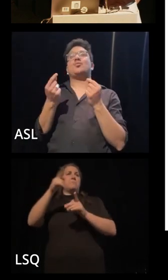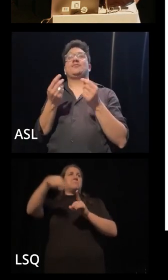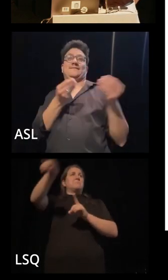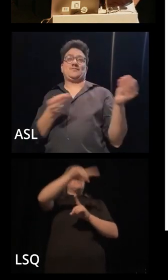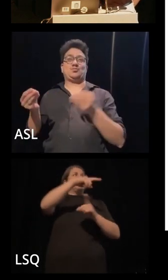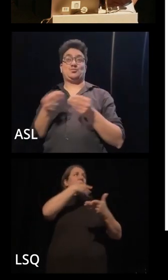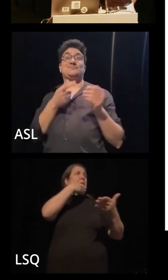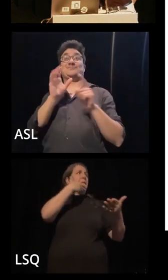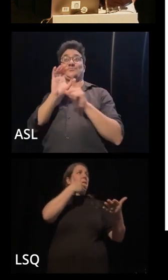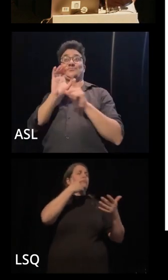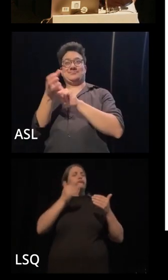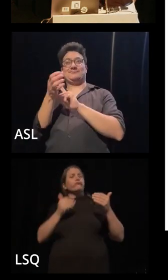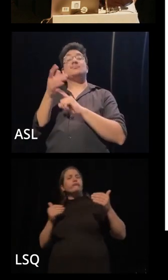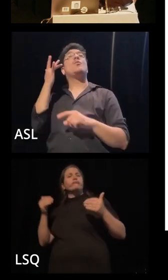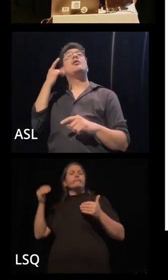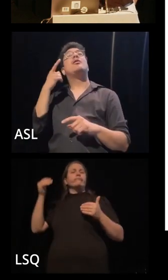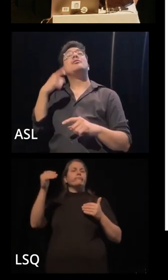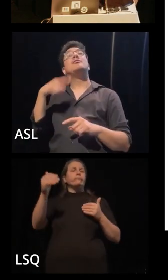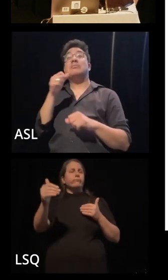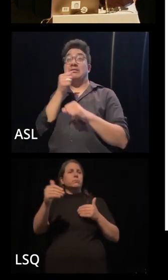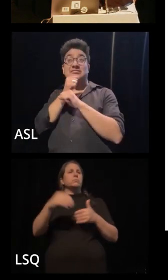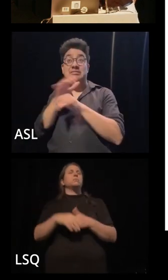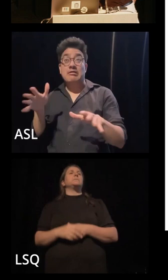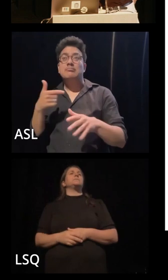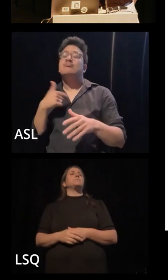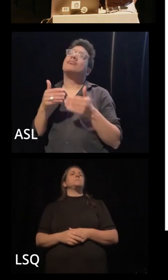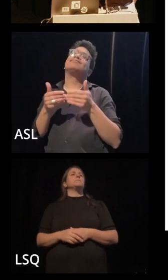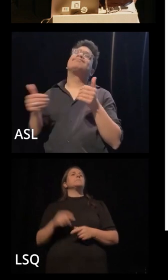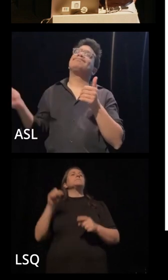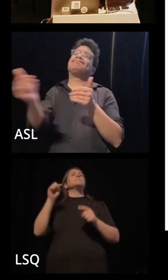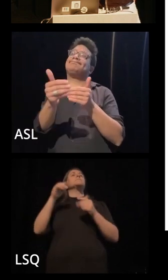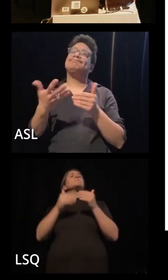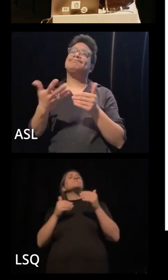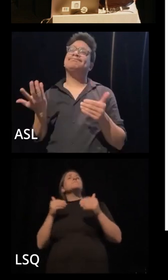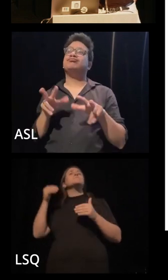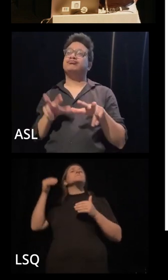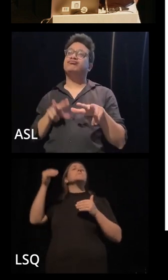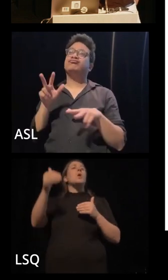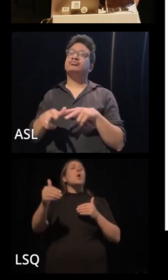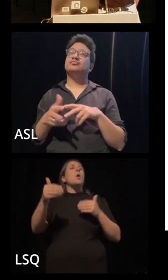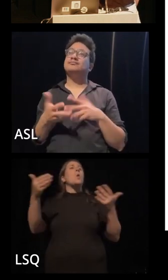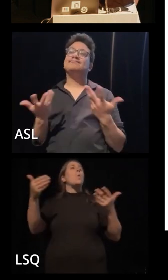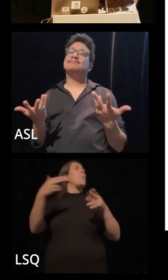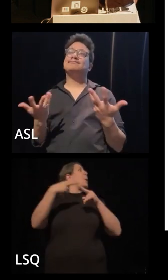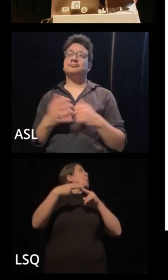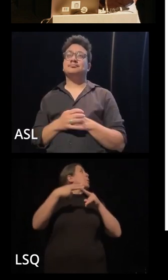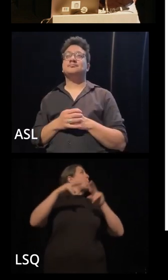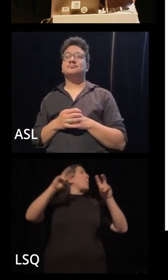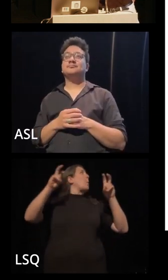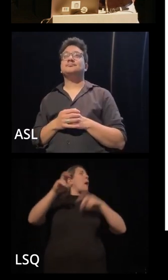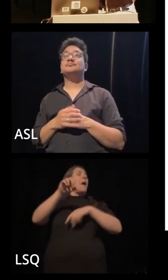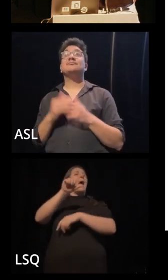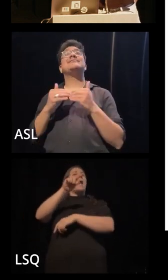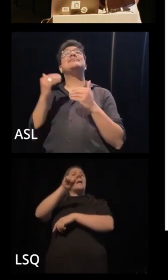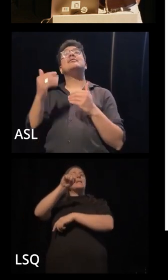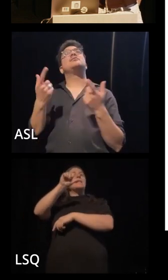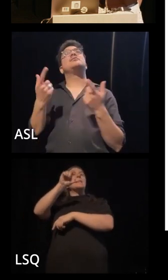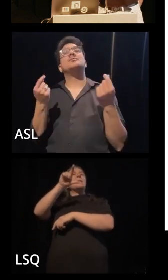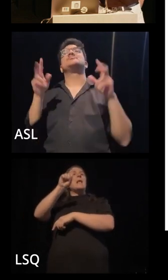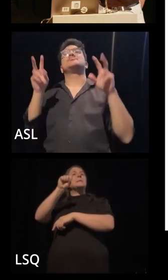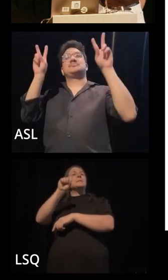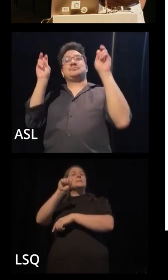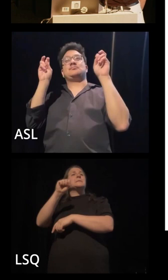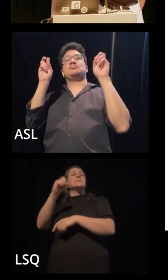Nous avons aussi conçu cette proposition que nous appelons l'Atlas émotionnel de la vie d'Assoa. Cette recherche, qui inclut